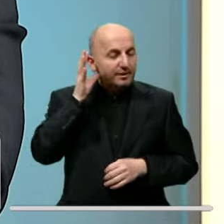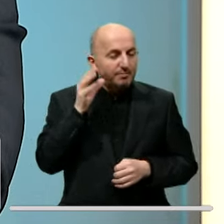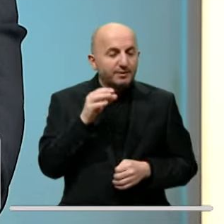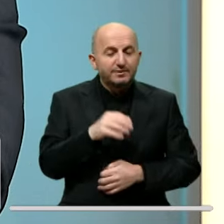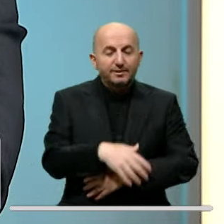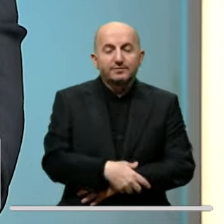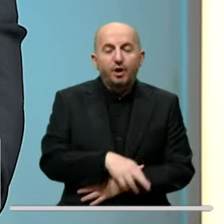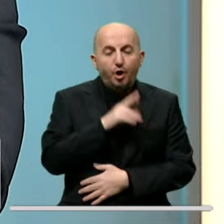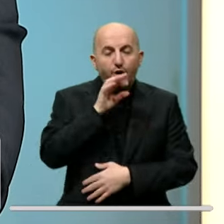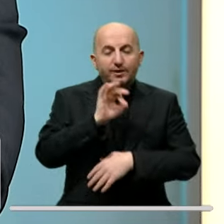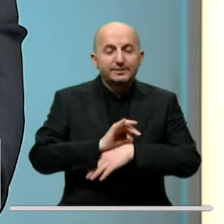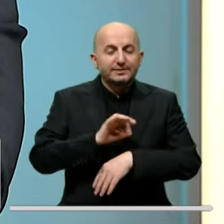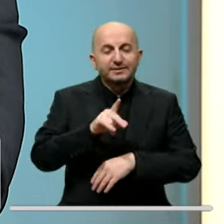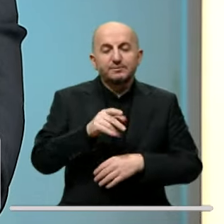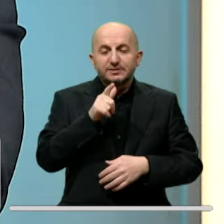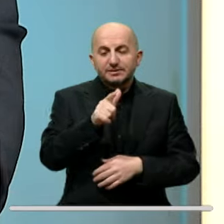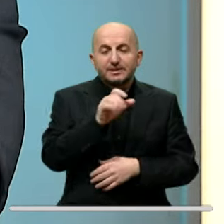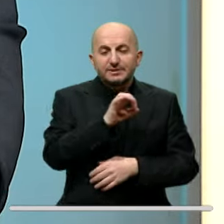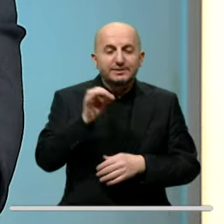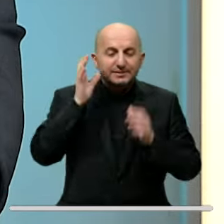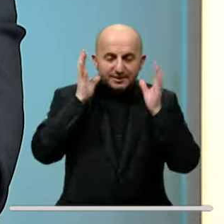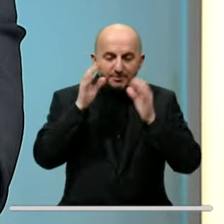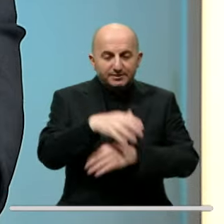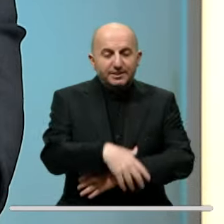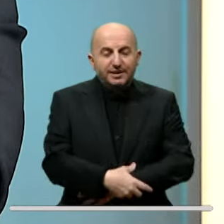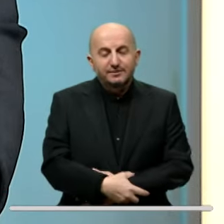öğle ile ikindi gibi sesli namazlarda